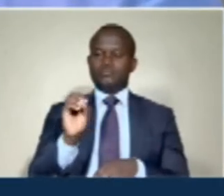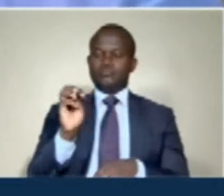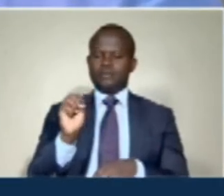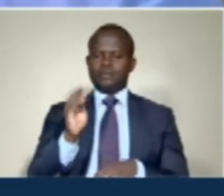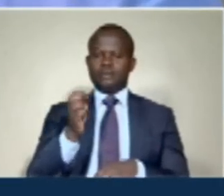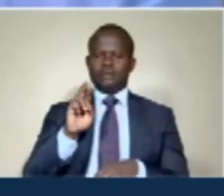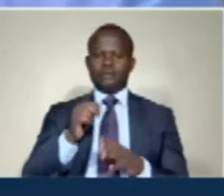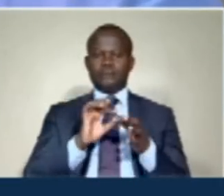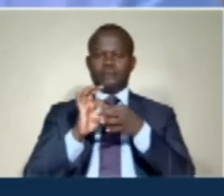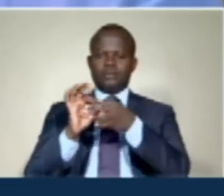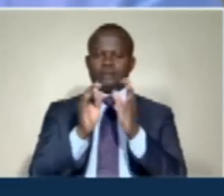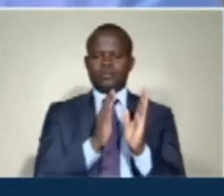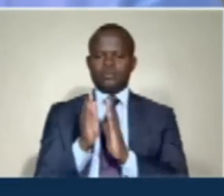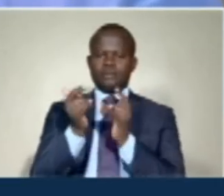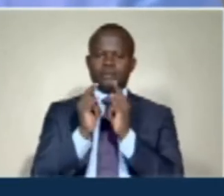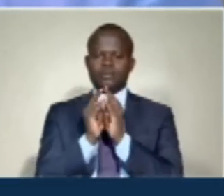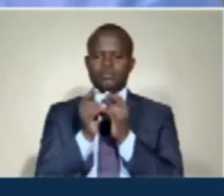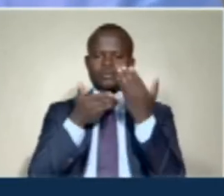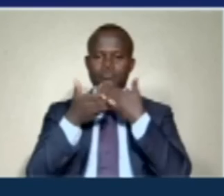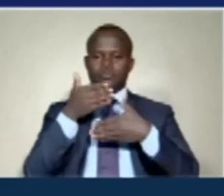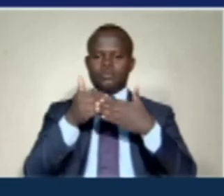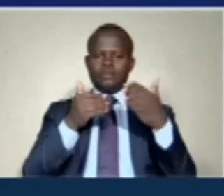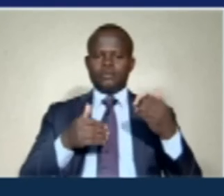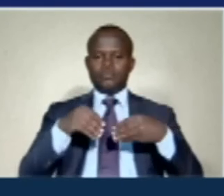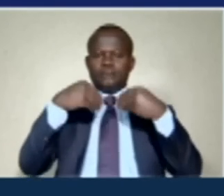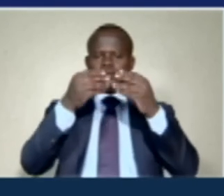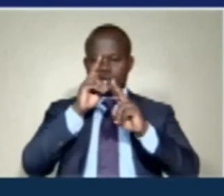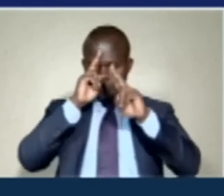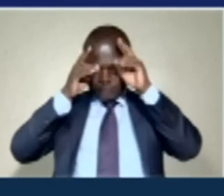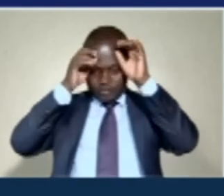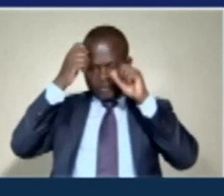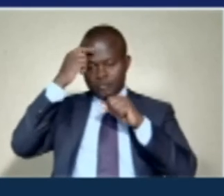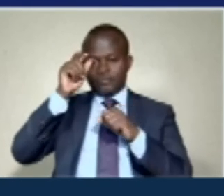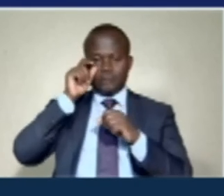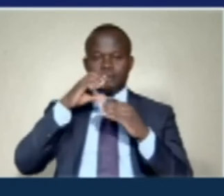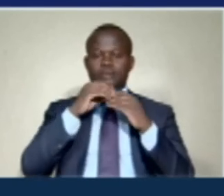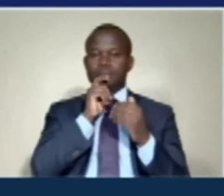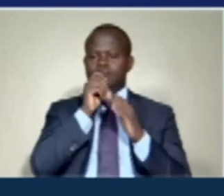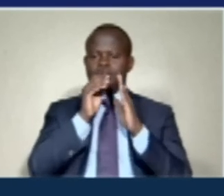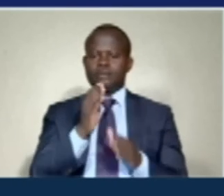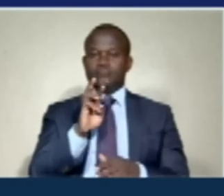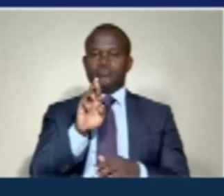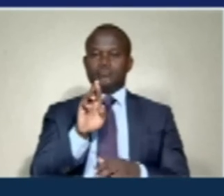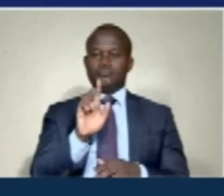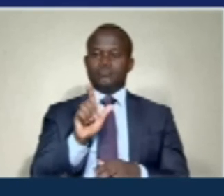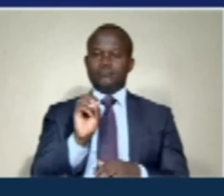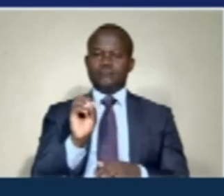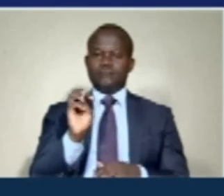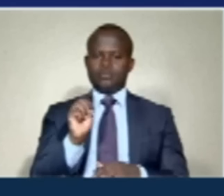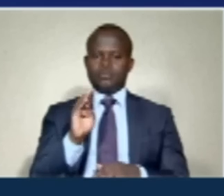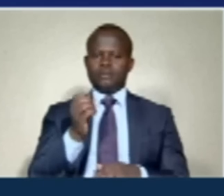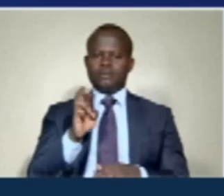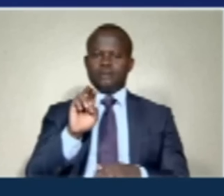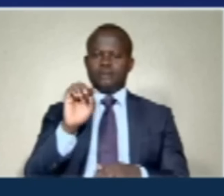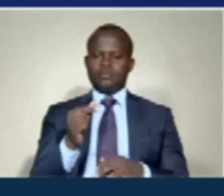gutegura iyi nama. Mu kiganiro cyabimburiye ibindi cyatanzwe na Perezida Paul Kagame kikayoborwa n'umunyamakuru wa Bloomberg Jennifer Zabasaja,